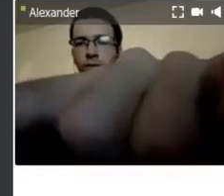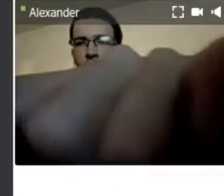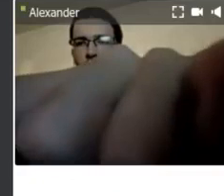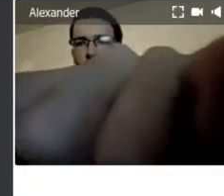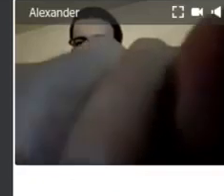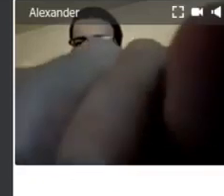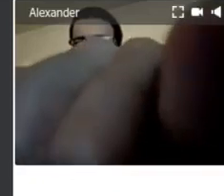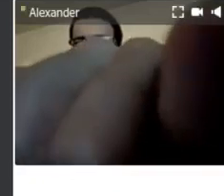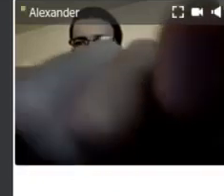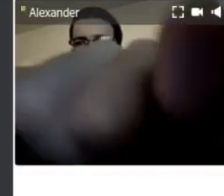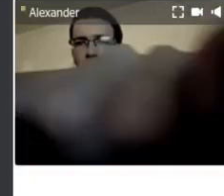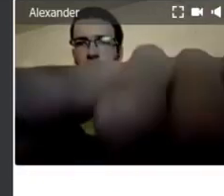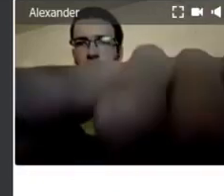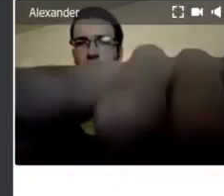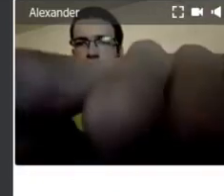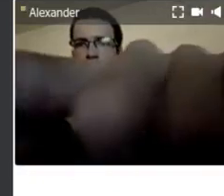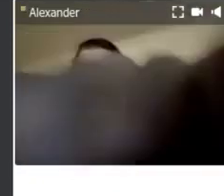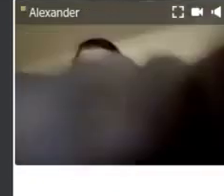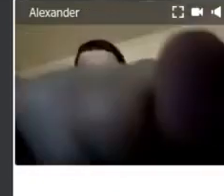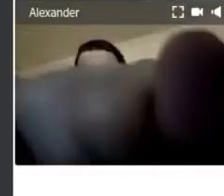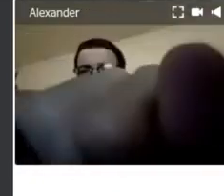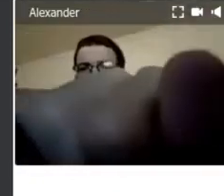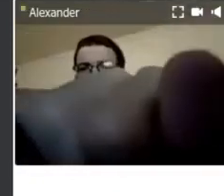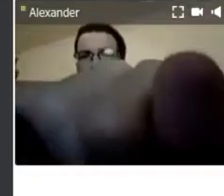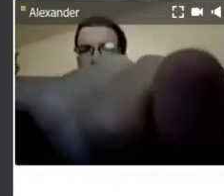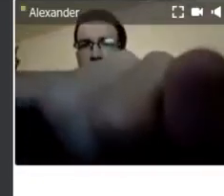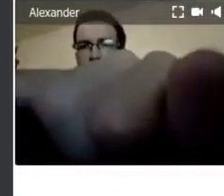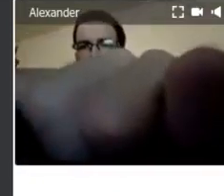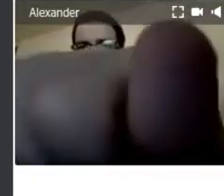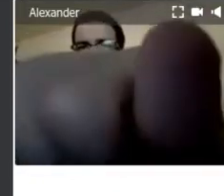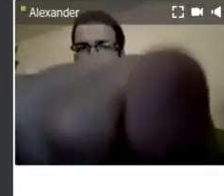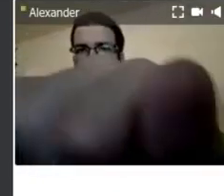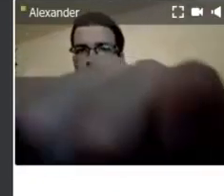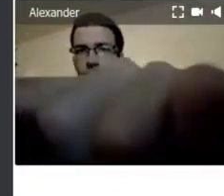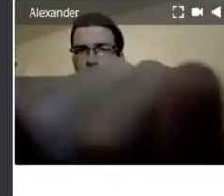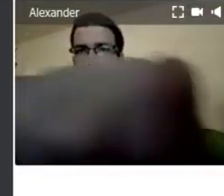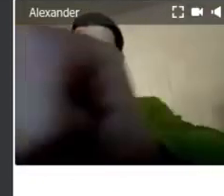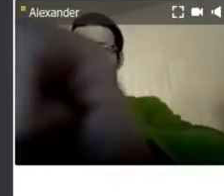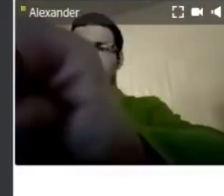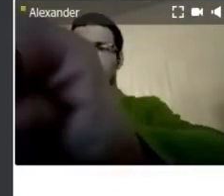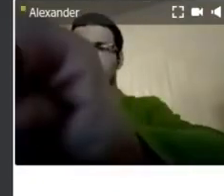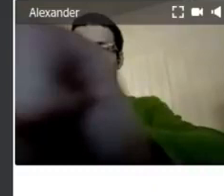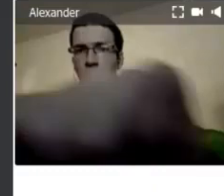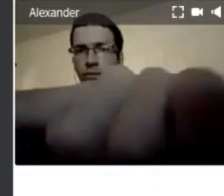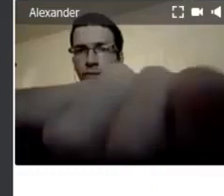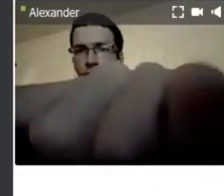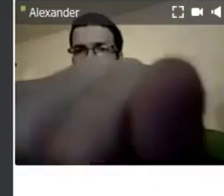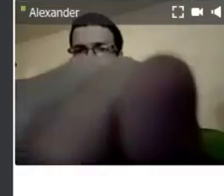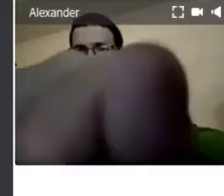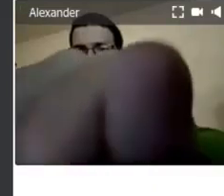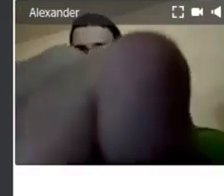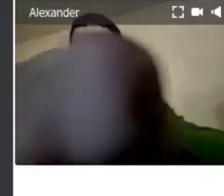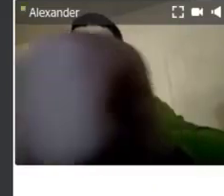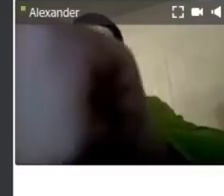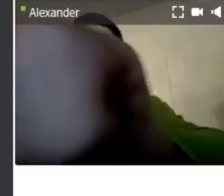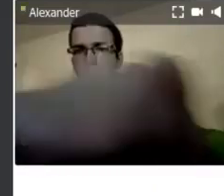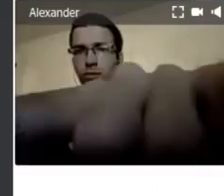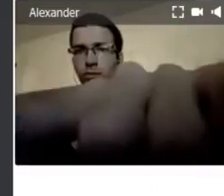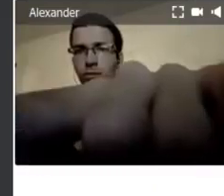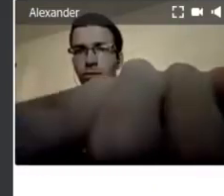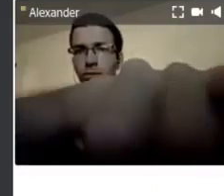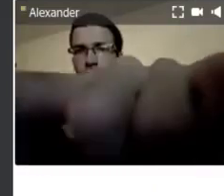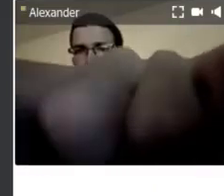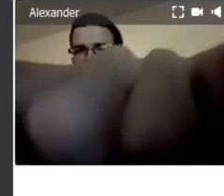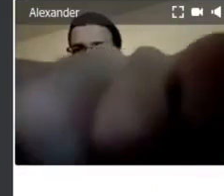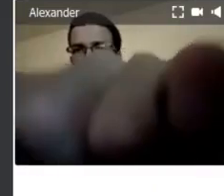начинают фантазировать, что у компании есть какие-то там золотые рудники, еще